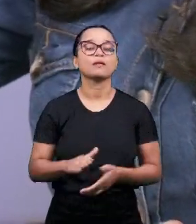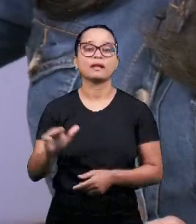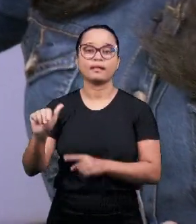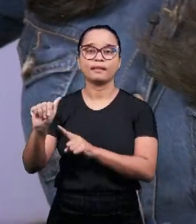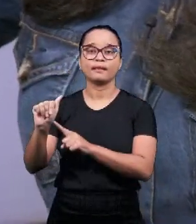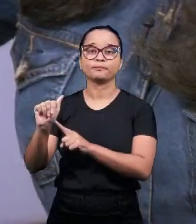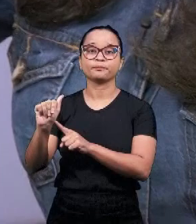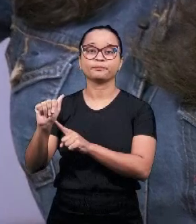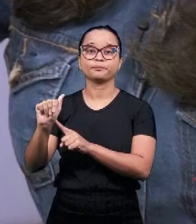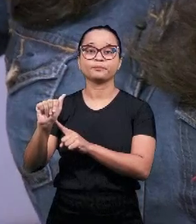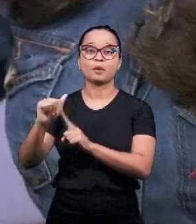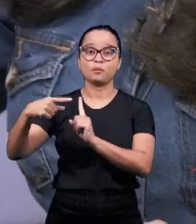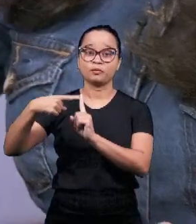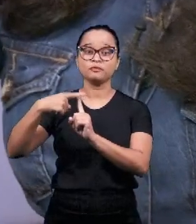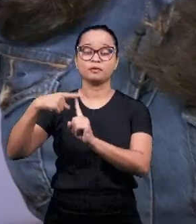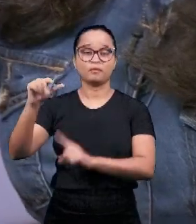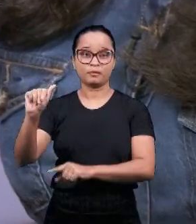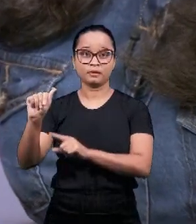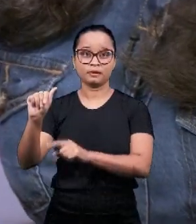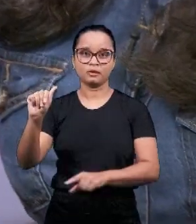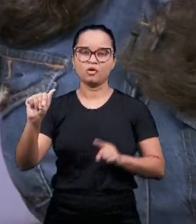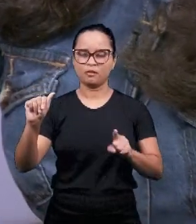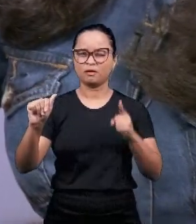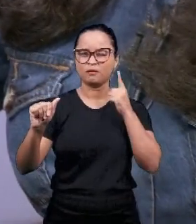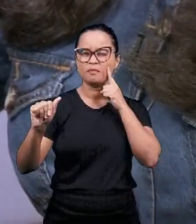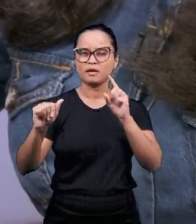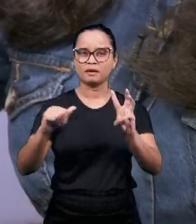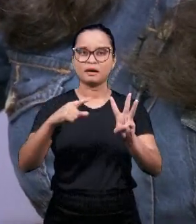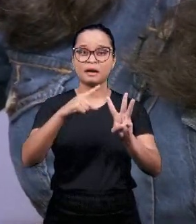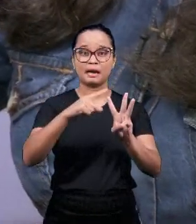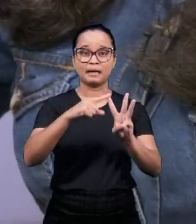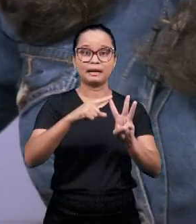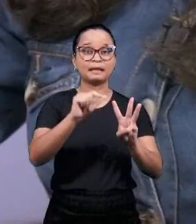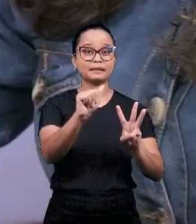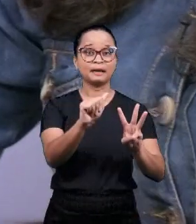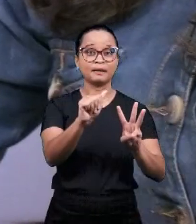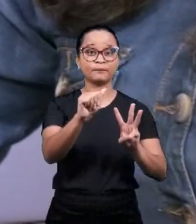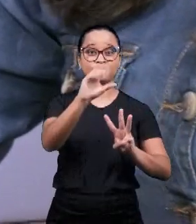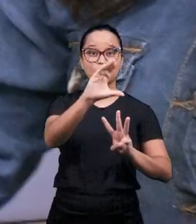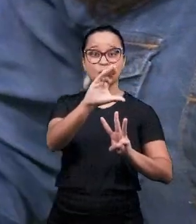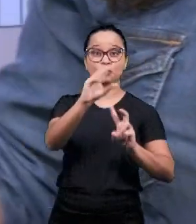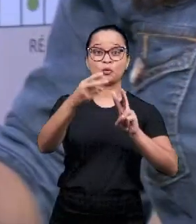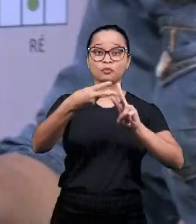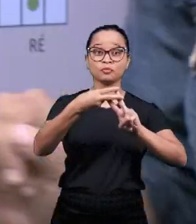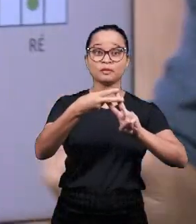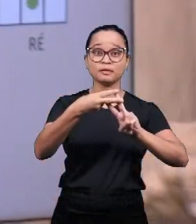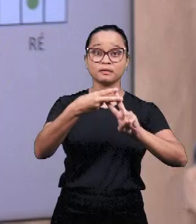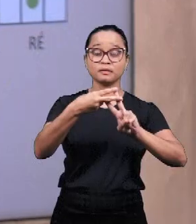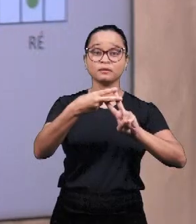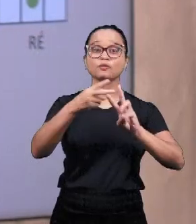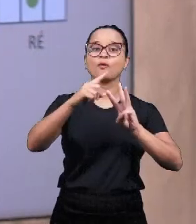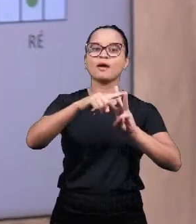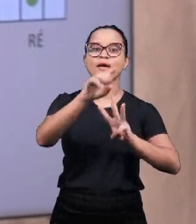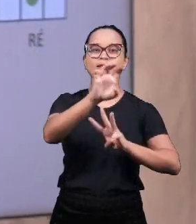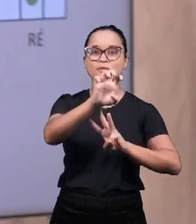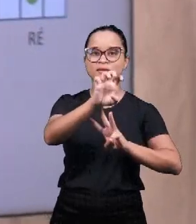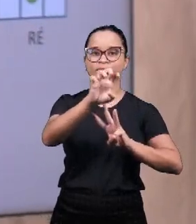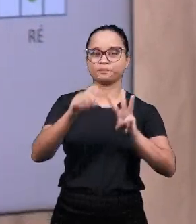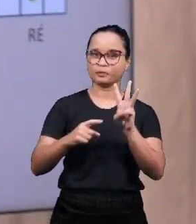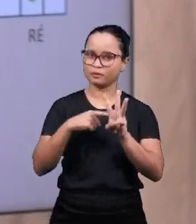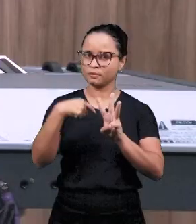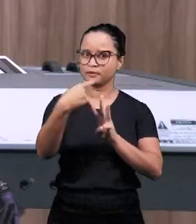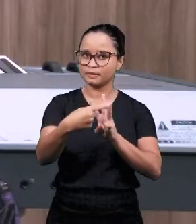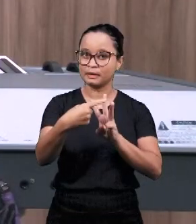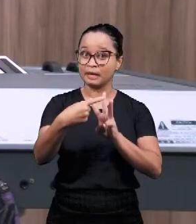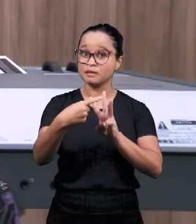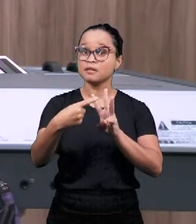l'accord La majeur, A, La, Do dièse et Mi. Et